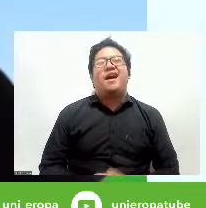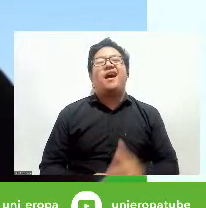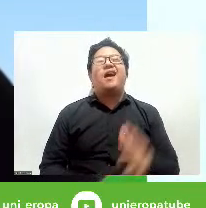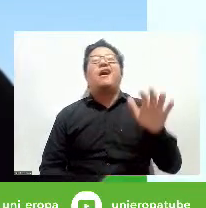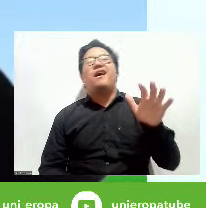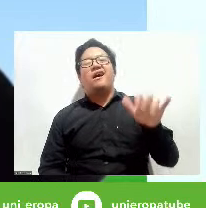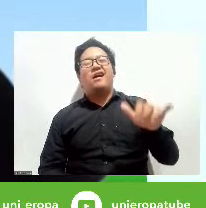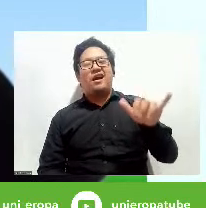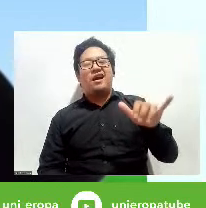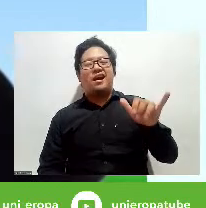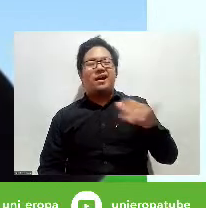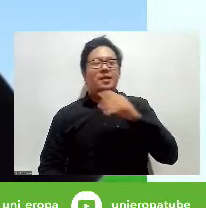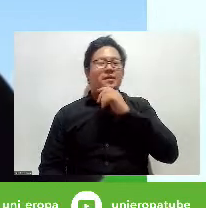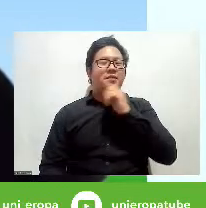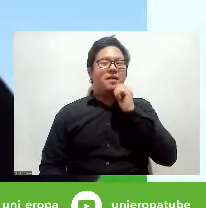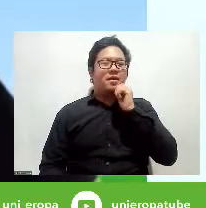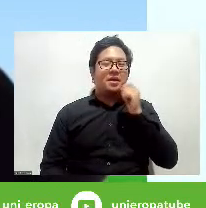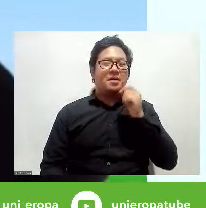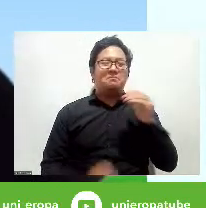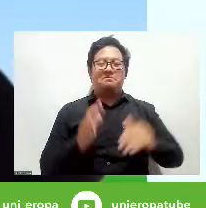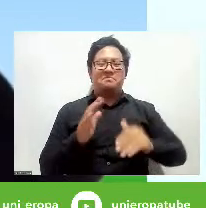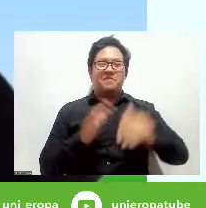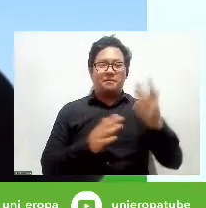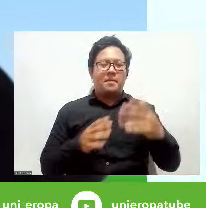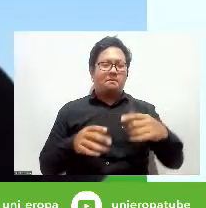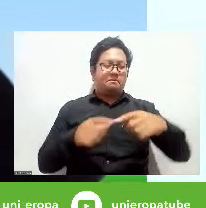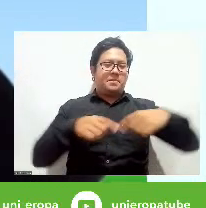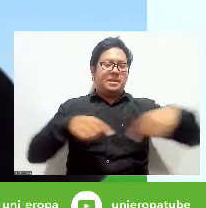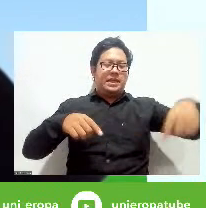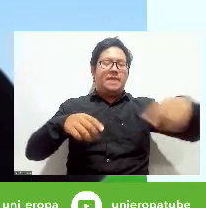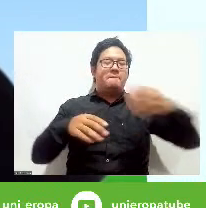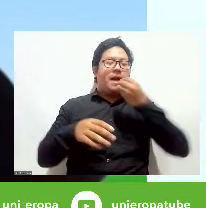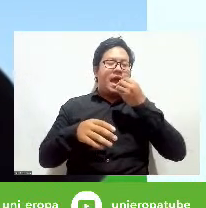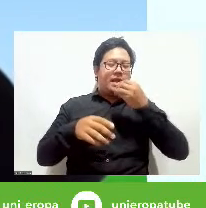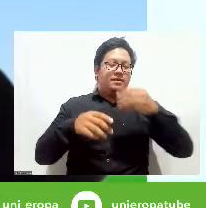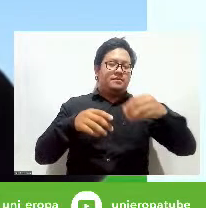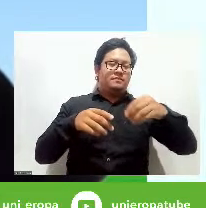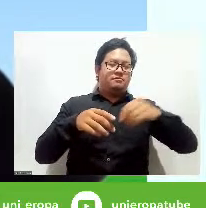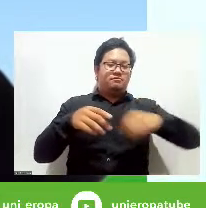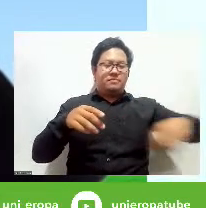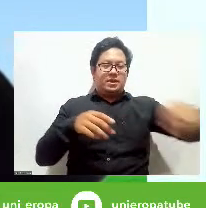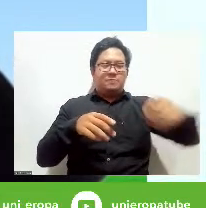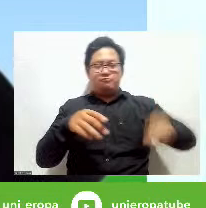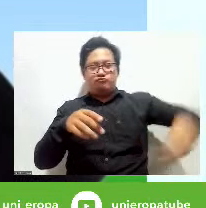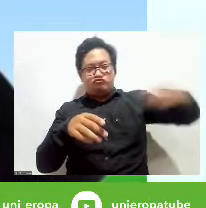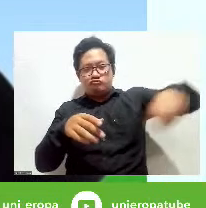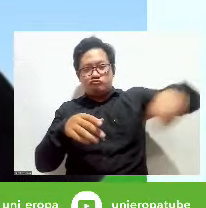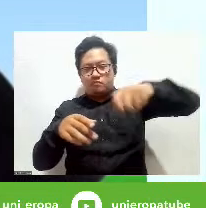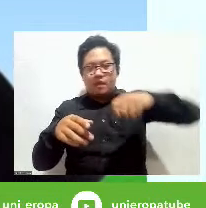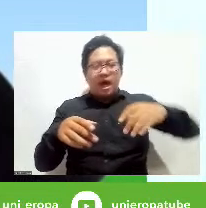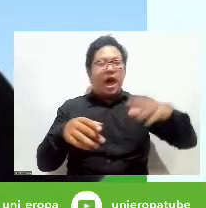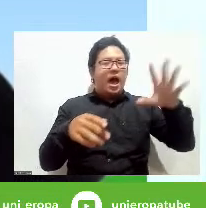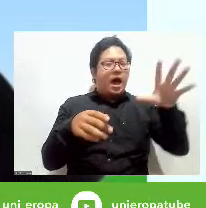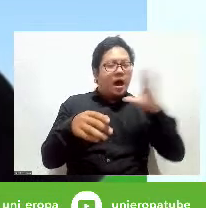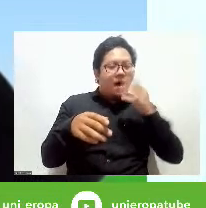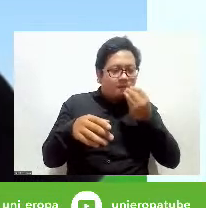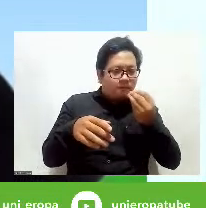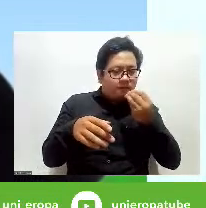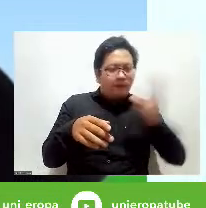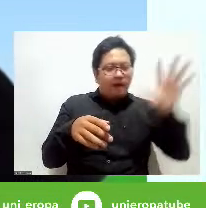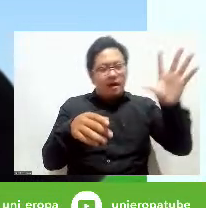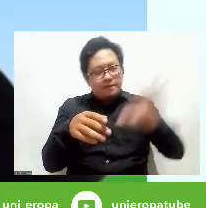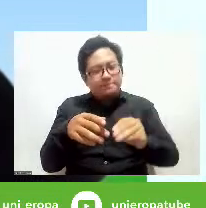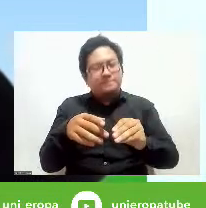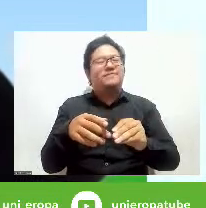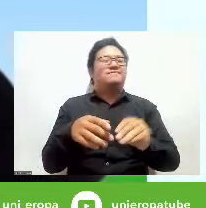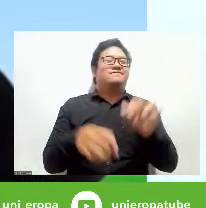itu adalah menghabiskan makanan di piring mau bagus karena memang wanita yang kalau makannya ga abis itu bikin cocok level ternyata